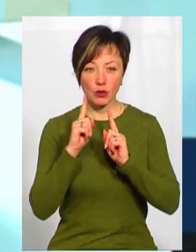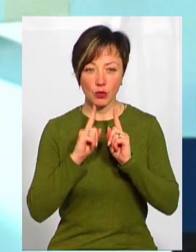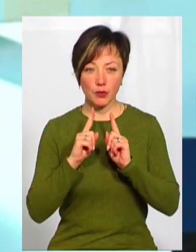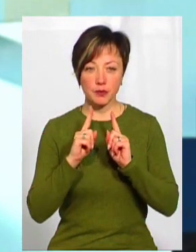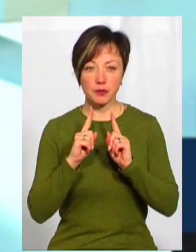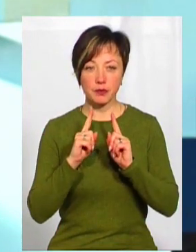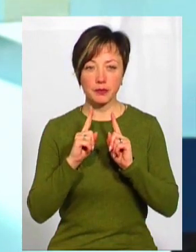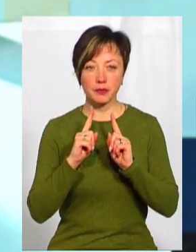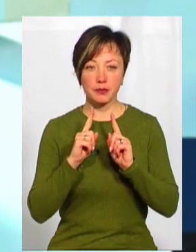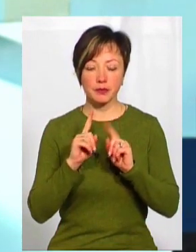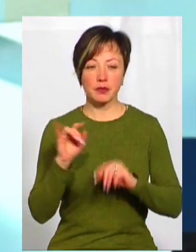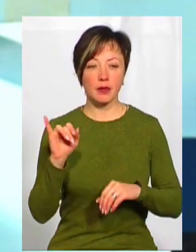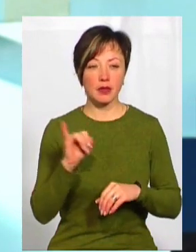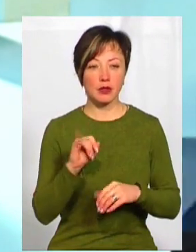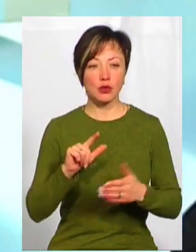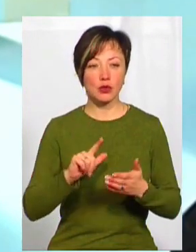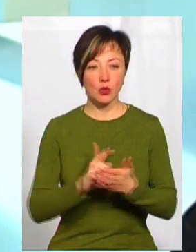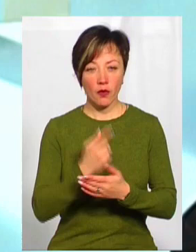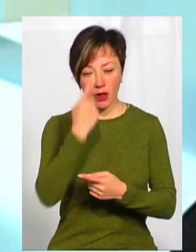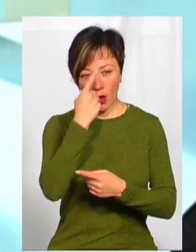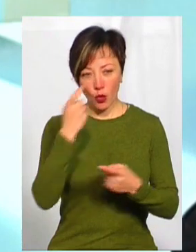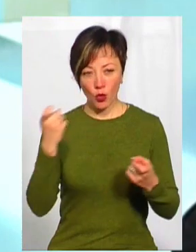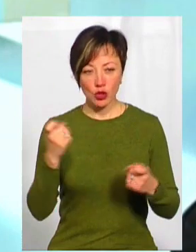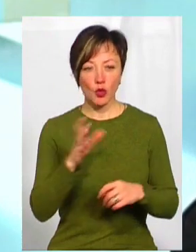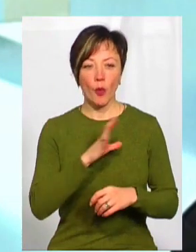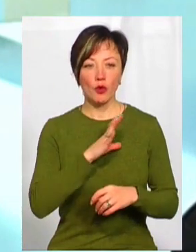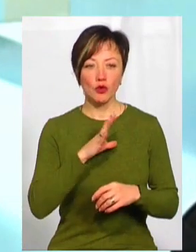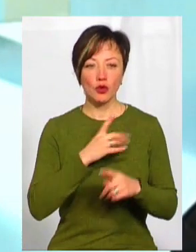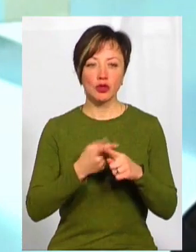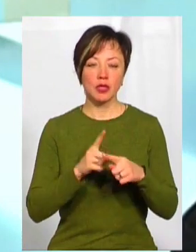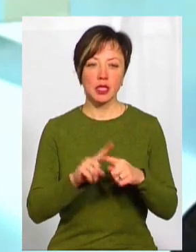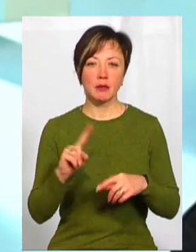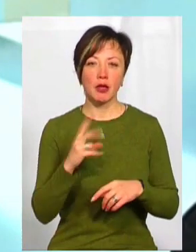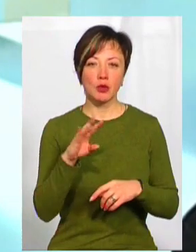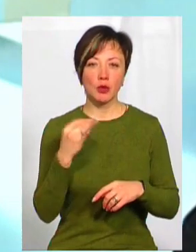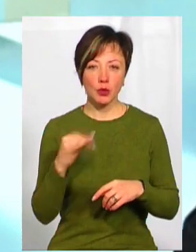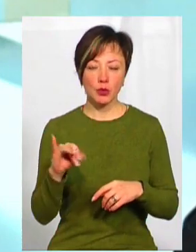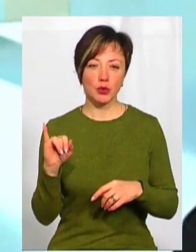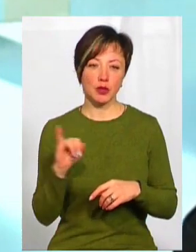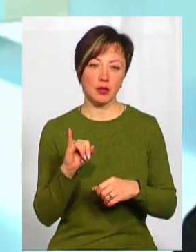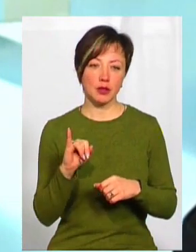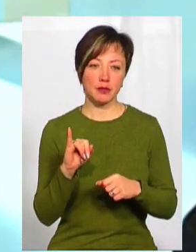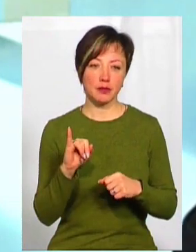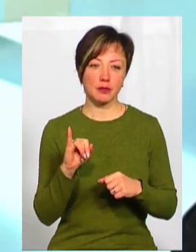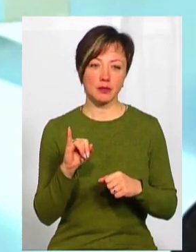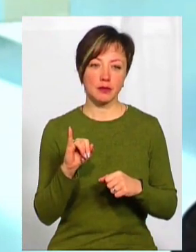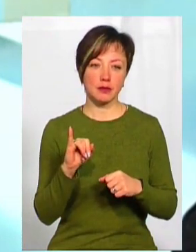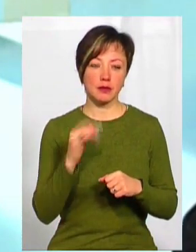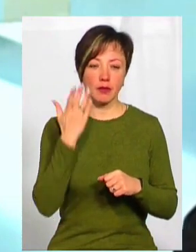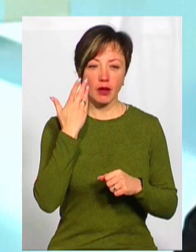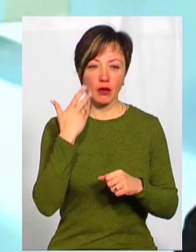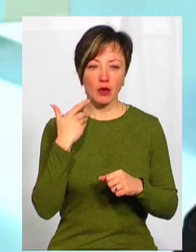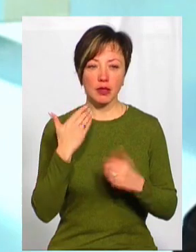нараду. І знову ж таки наголошено було, що це вже з 1 лютого. І коли